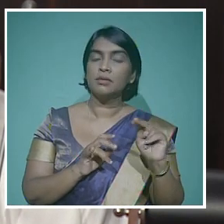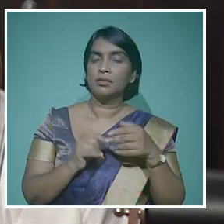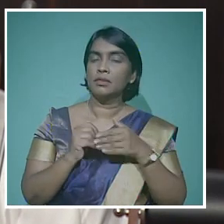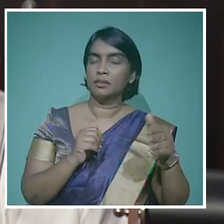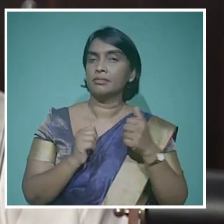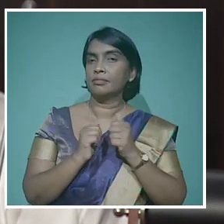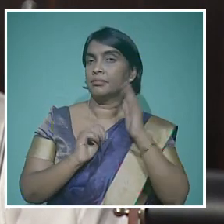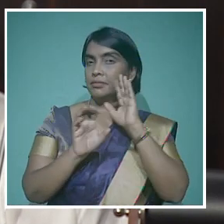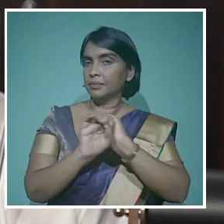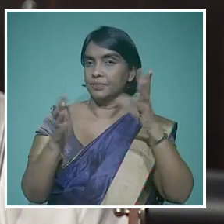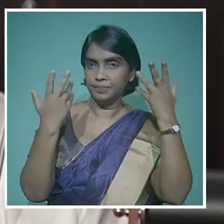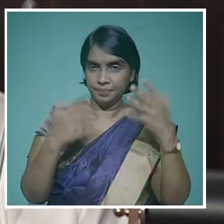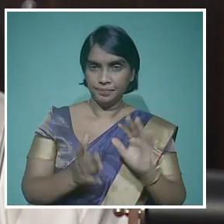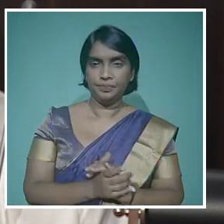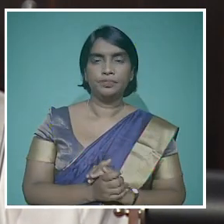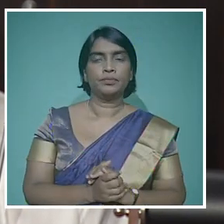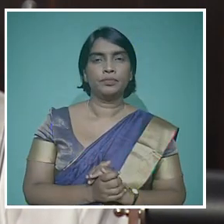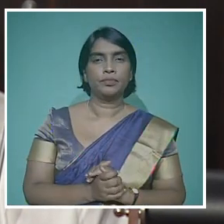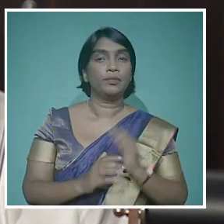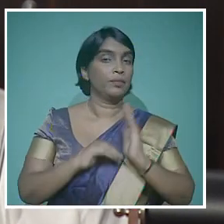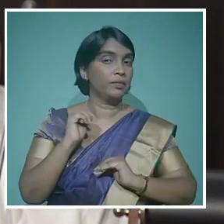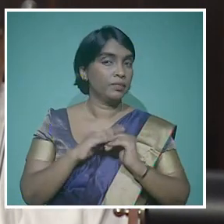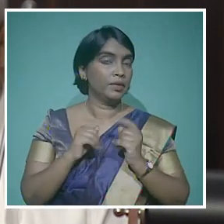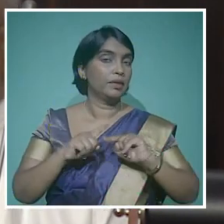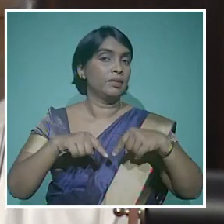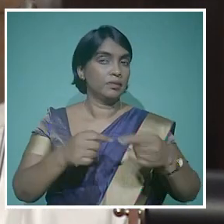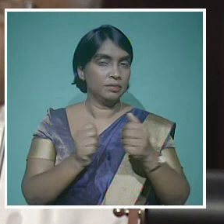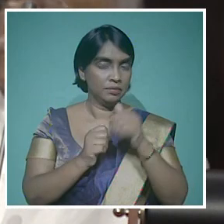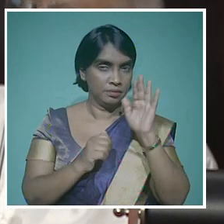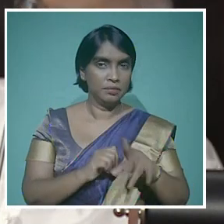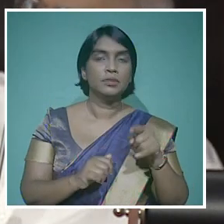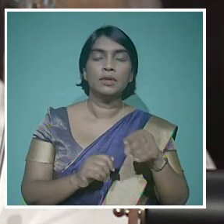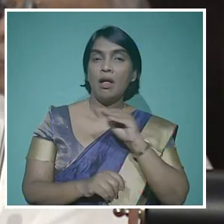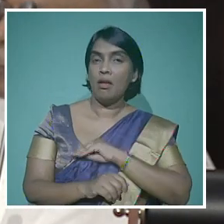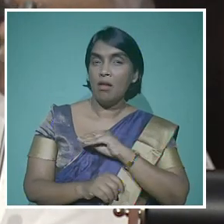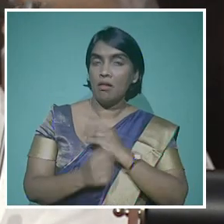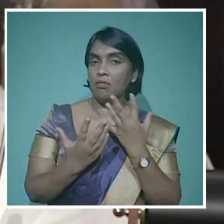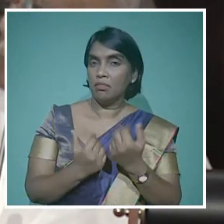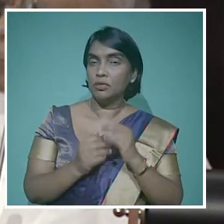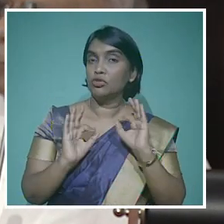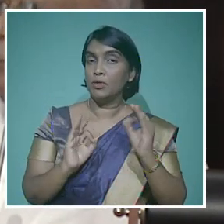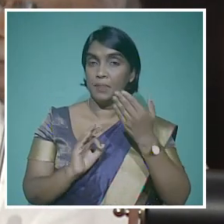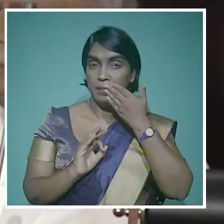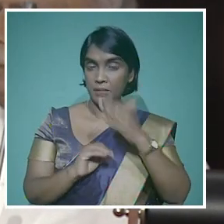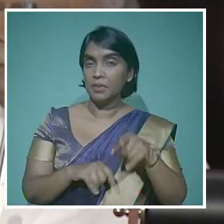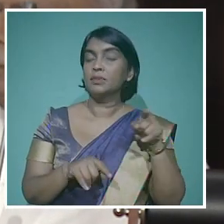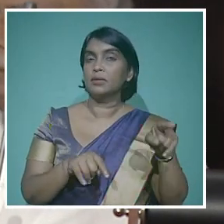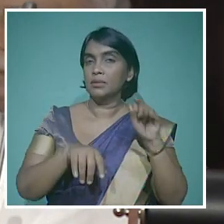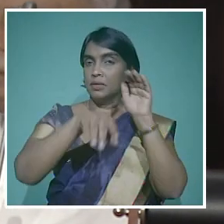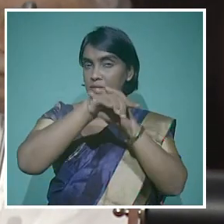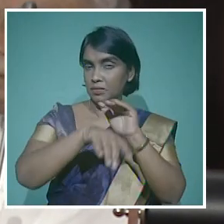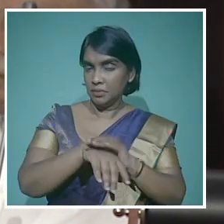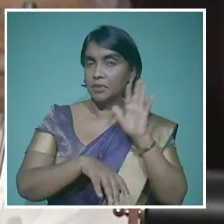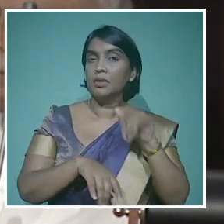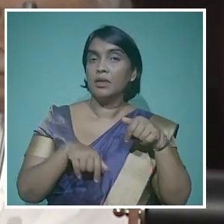අප විසින් ප්‍රකාශයට පත් කළා. ක්‍රියාවලියේ ඊළඟ අදියරේ ලෙස ප්‍රතිලාභ ලැබීමට සුදුසුකම් තහවුරු කර ගැනීම